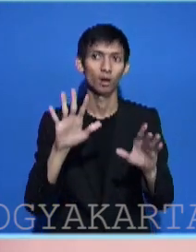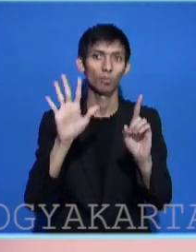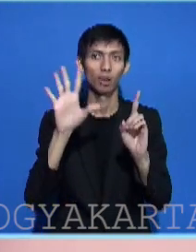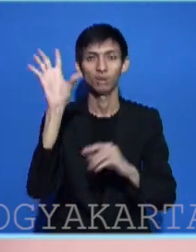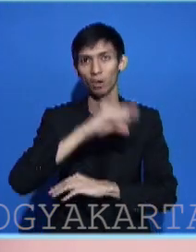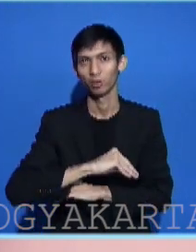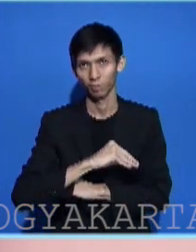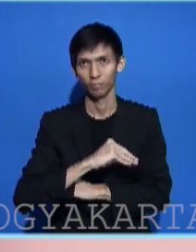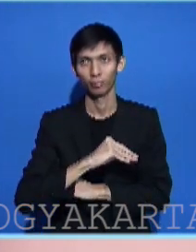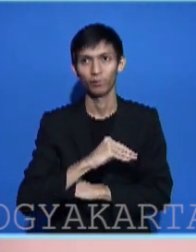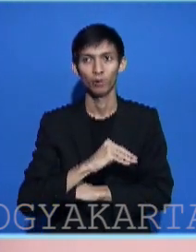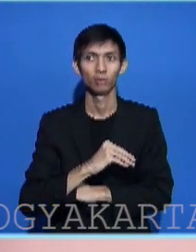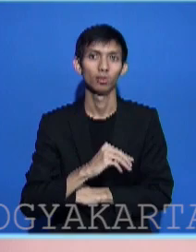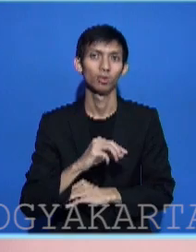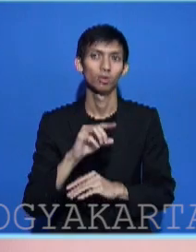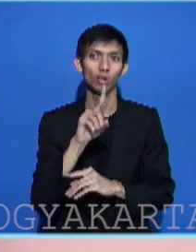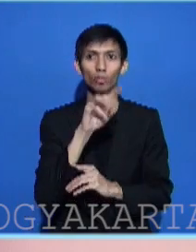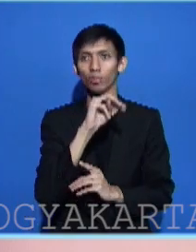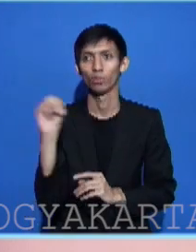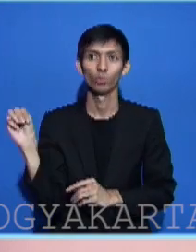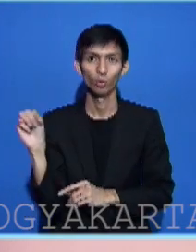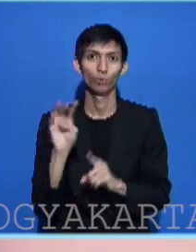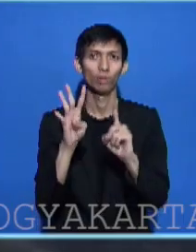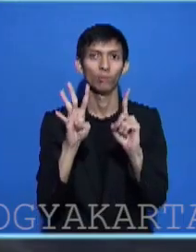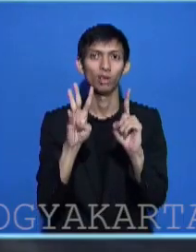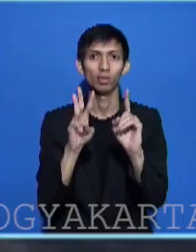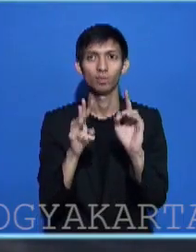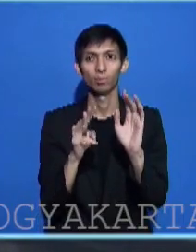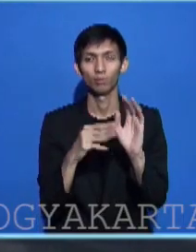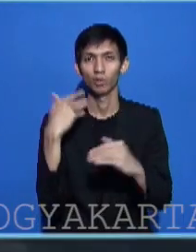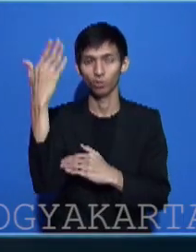Mei 2023 hingga 14 Mei 2023 mendatang